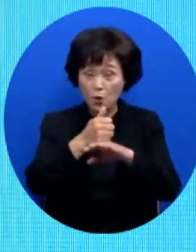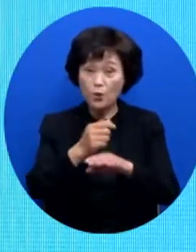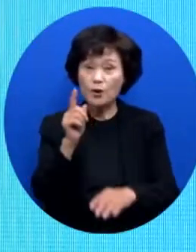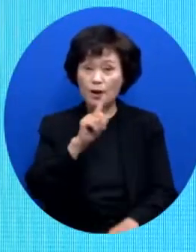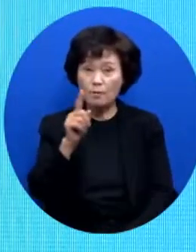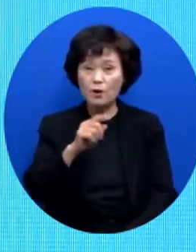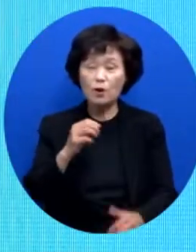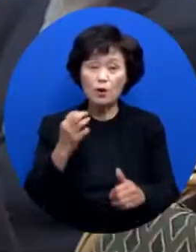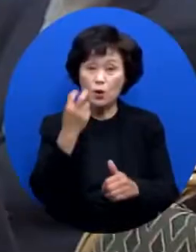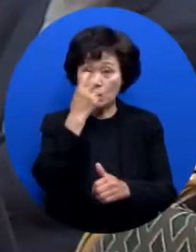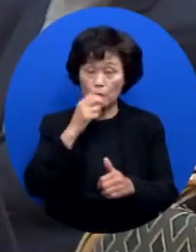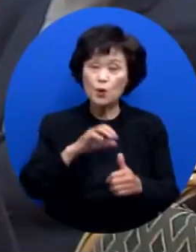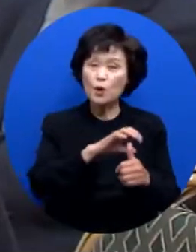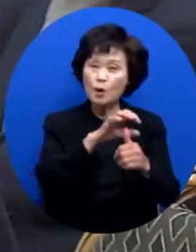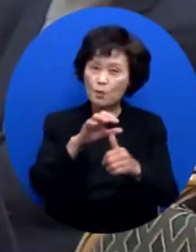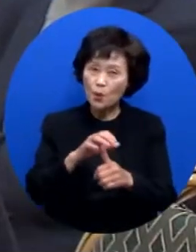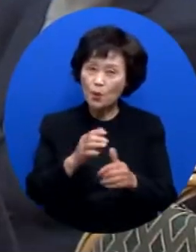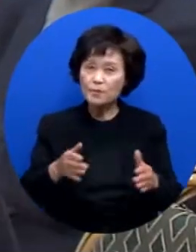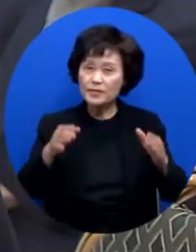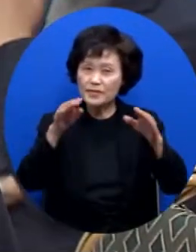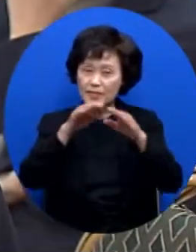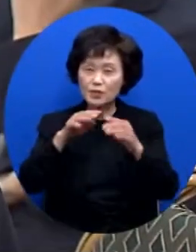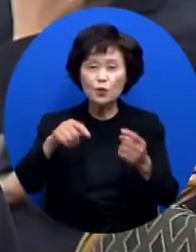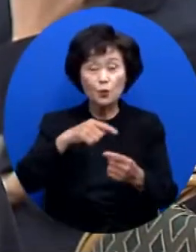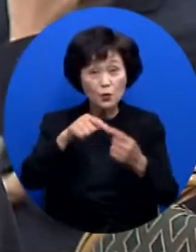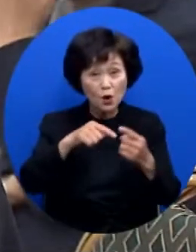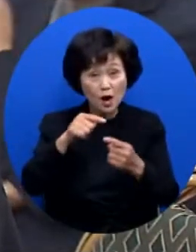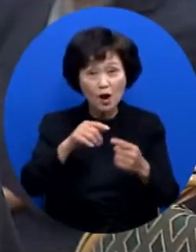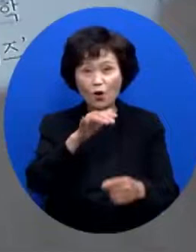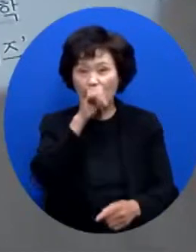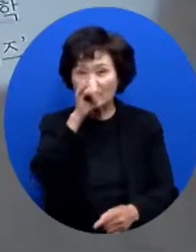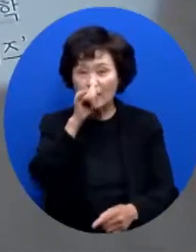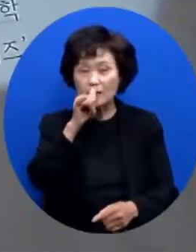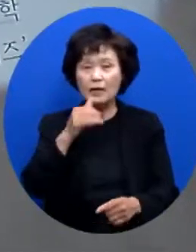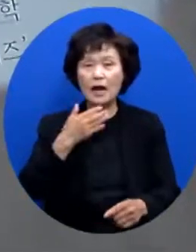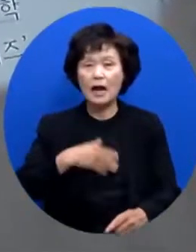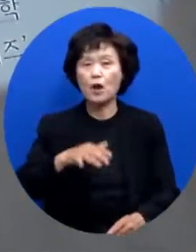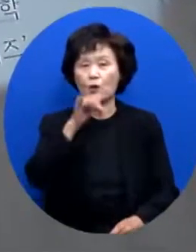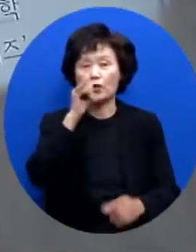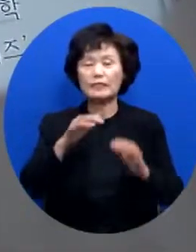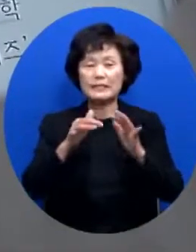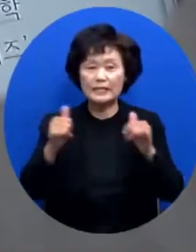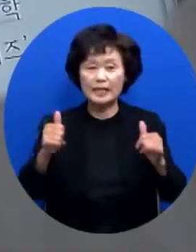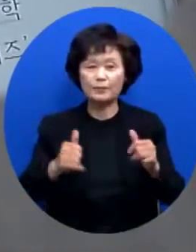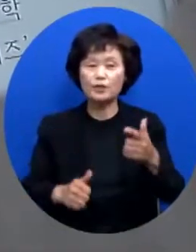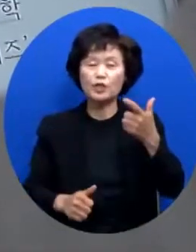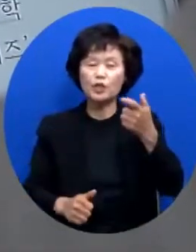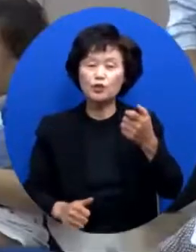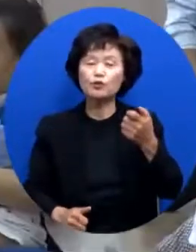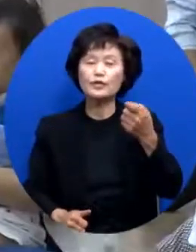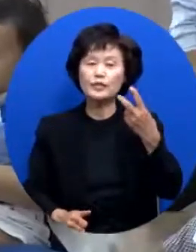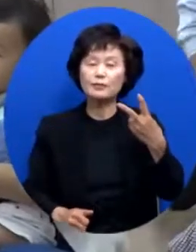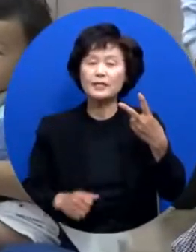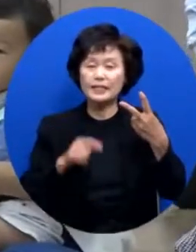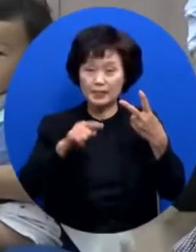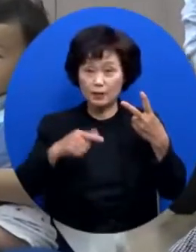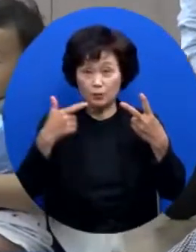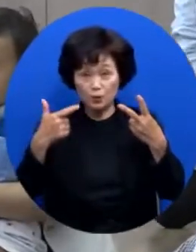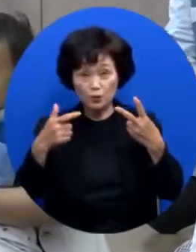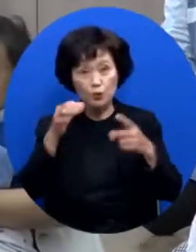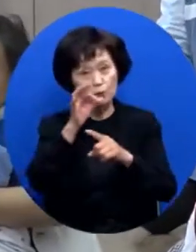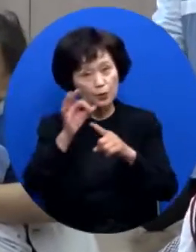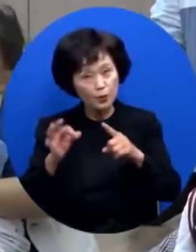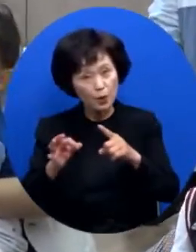돌봄 시설을 운영하는 교회가 있다는 것을 알고 있는 국민은 62.6%로 나타났습니다. 주목할